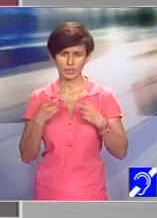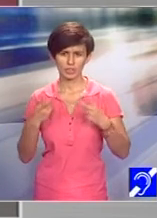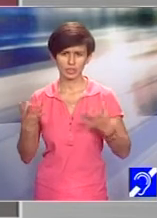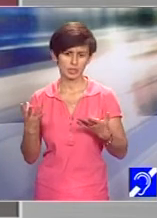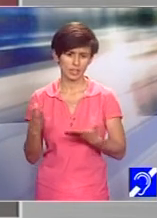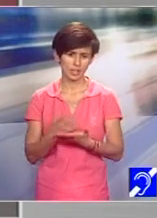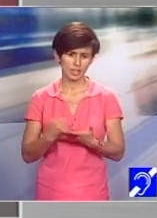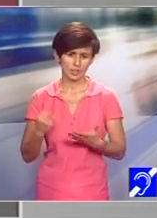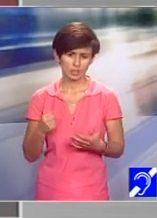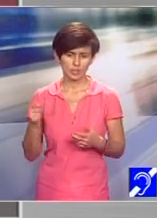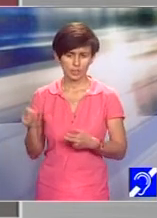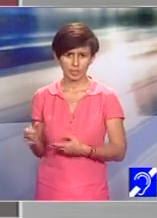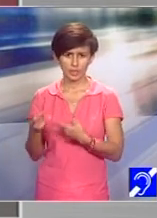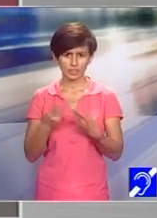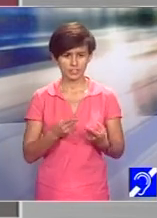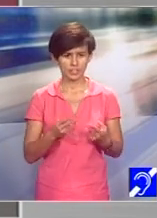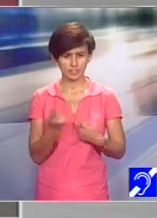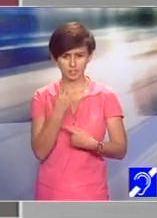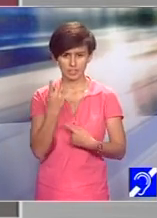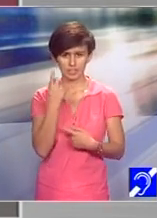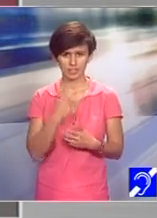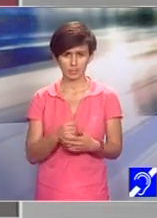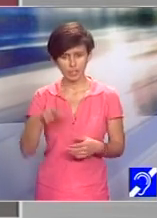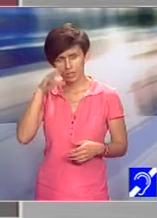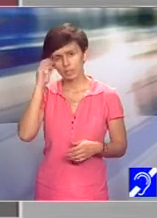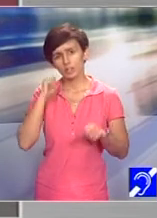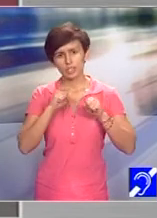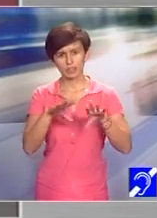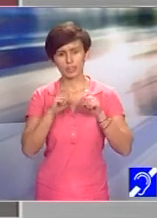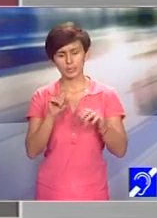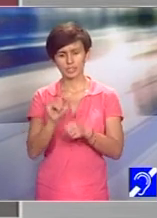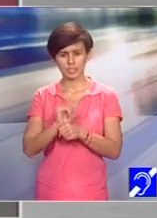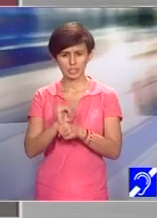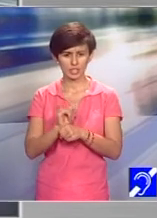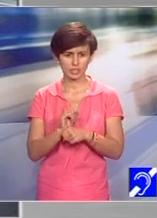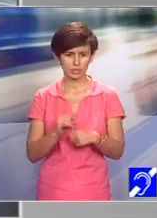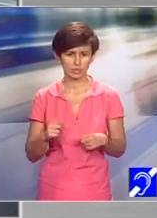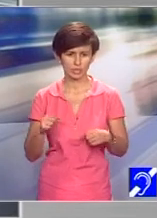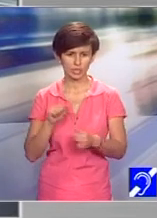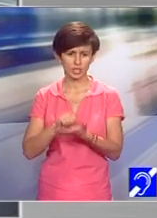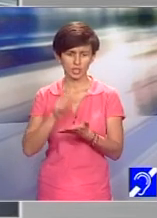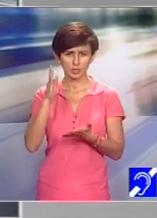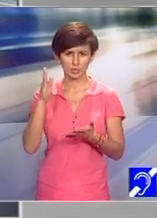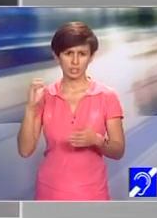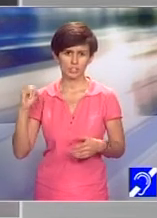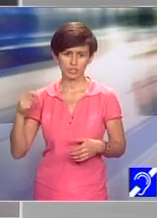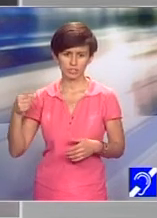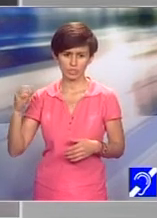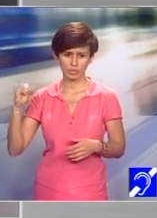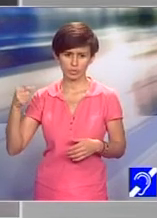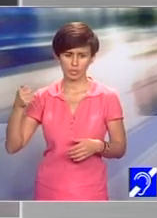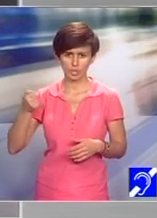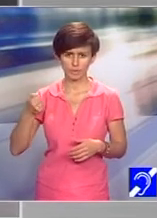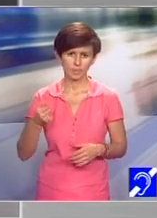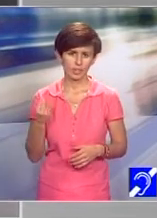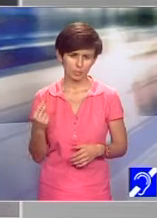peste hotare. Detalii aflăm de la directorul Bibliotecii Județene Octavian Goga, Cluj, doamna Sorina Stanca. Bună seara, bine ați venit! Bună seara, bine